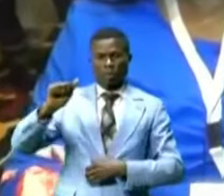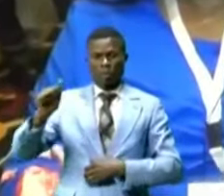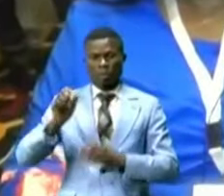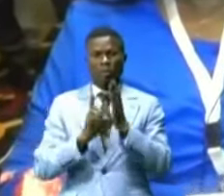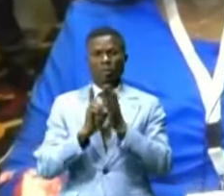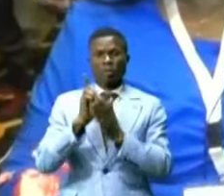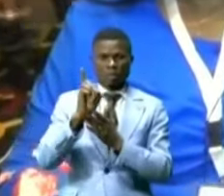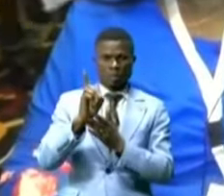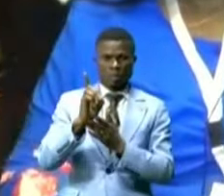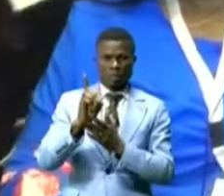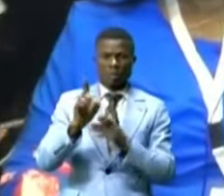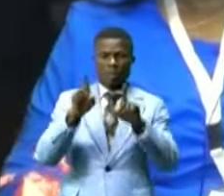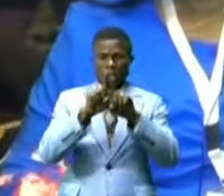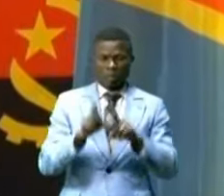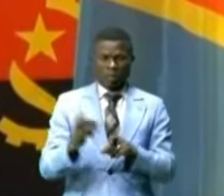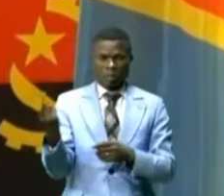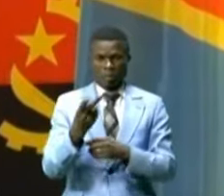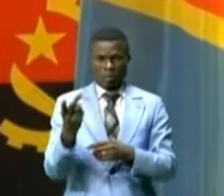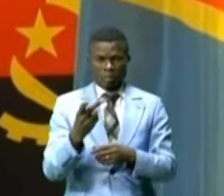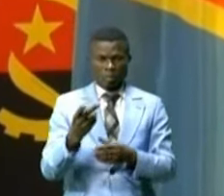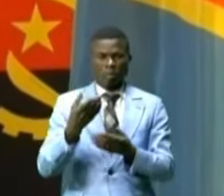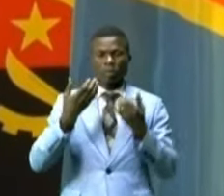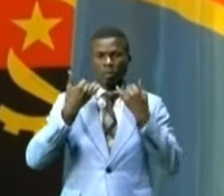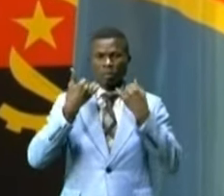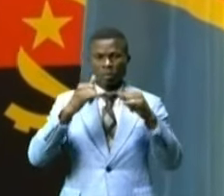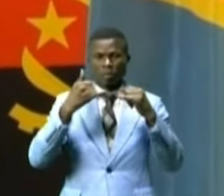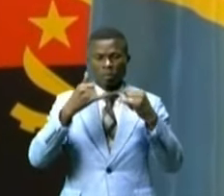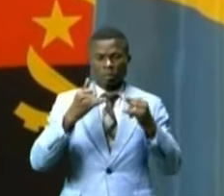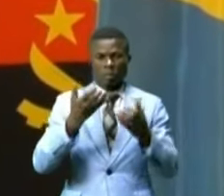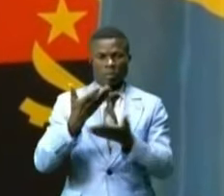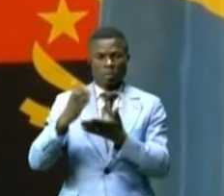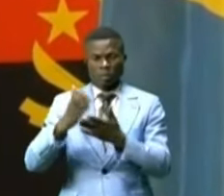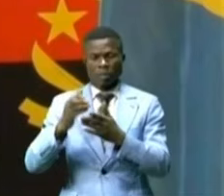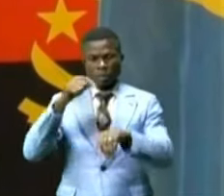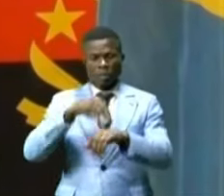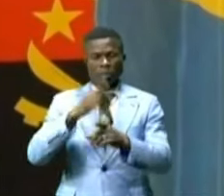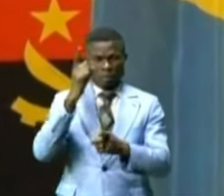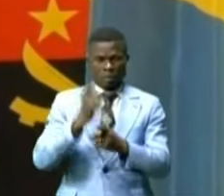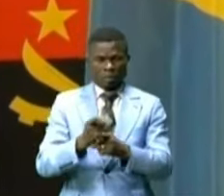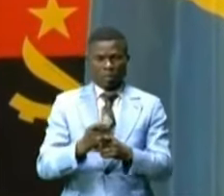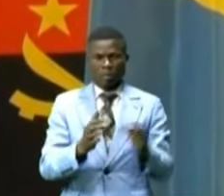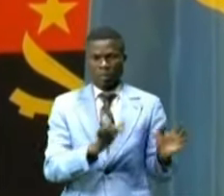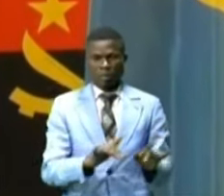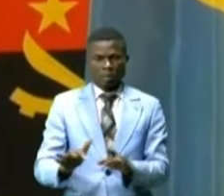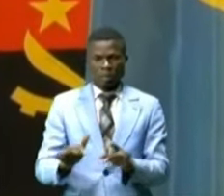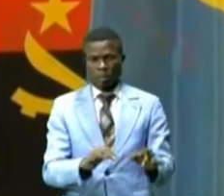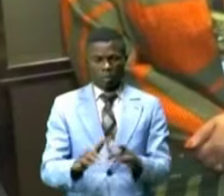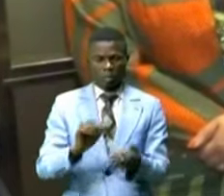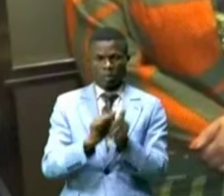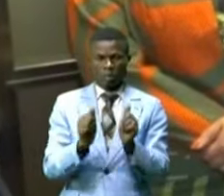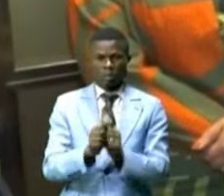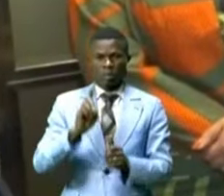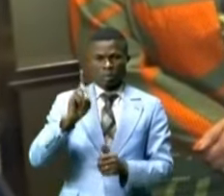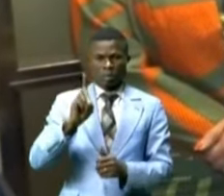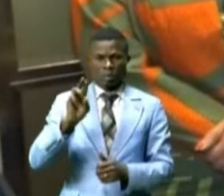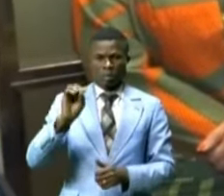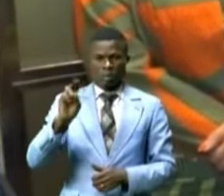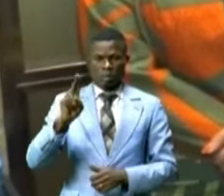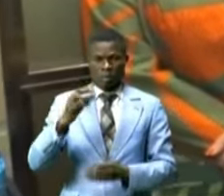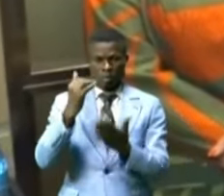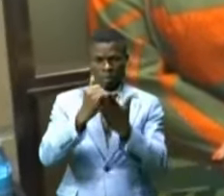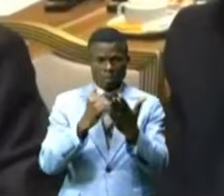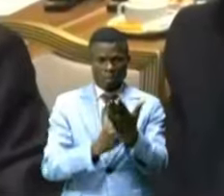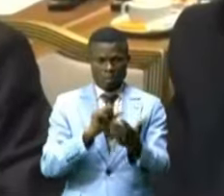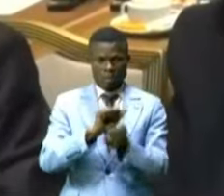émergentes. Ils vont aussi partager des informations en temps réel sur les saisies et les risques douaniers identifiés à travers le